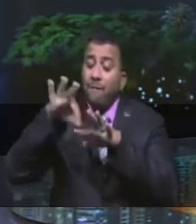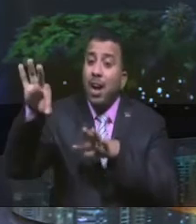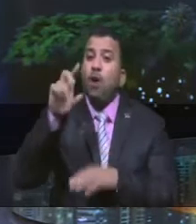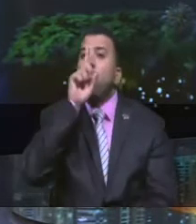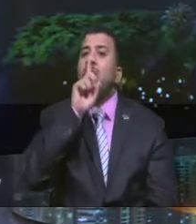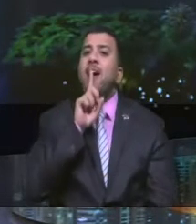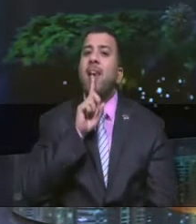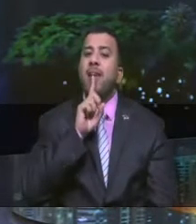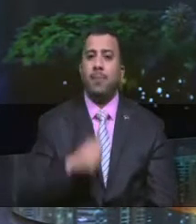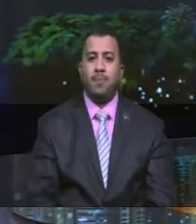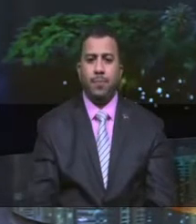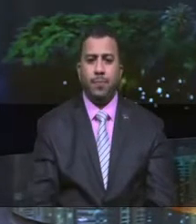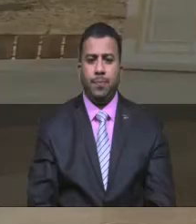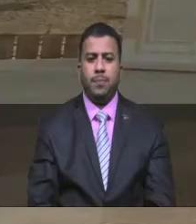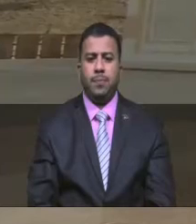خورفكان.